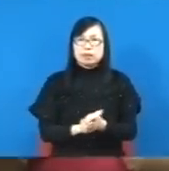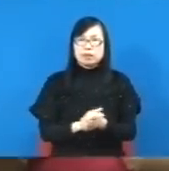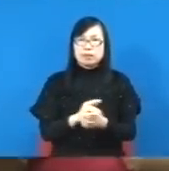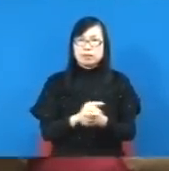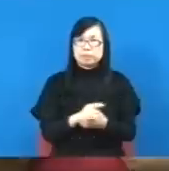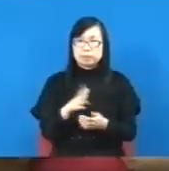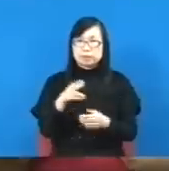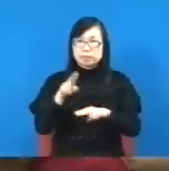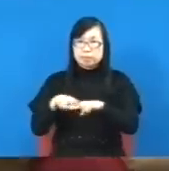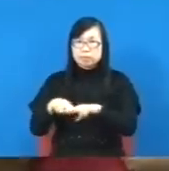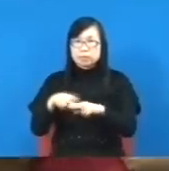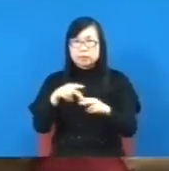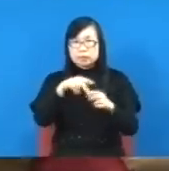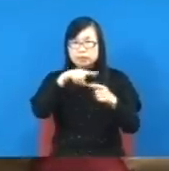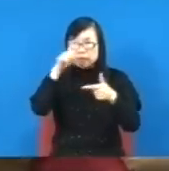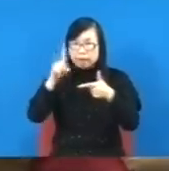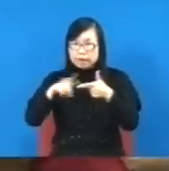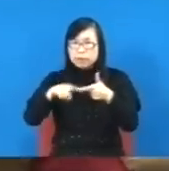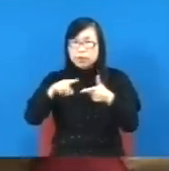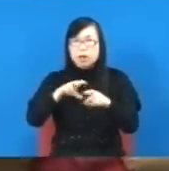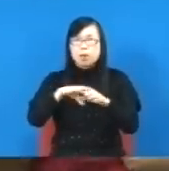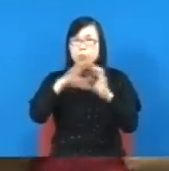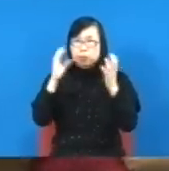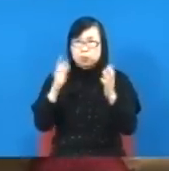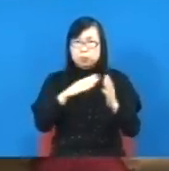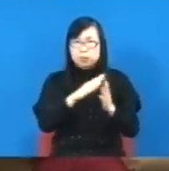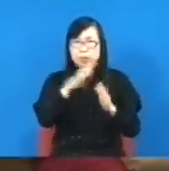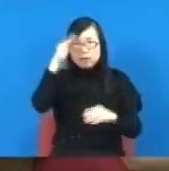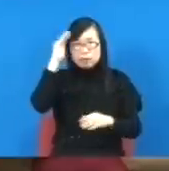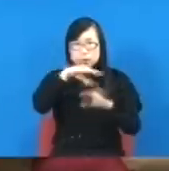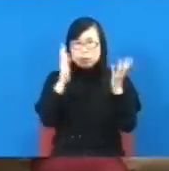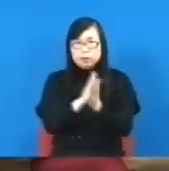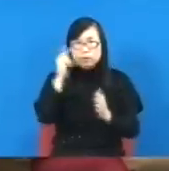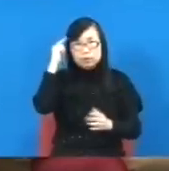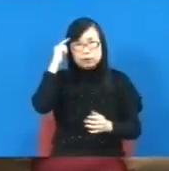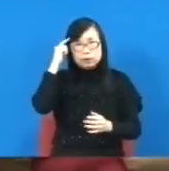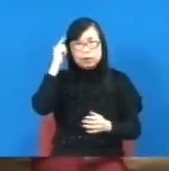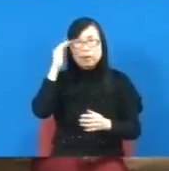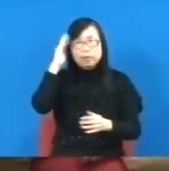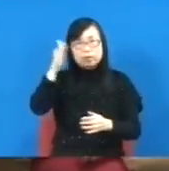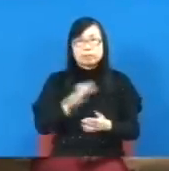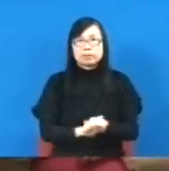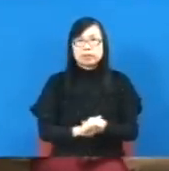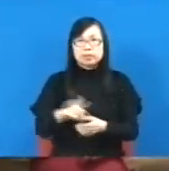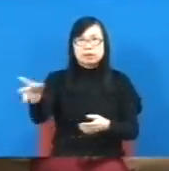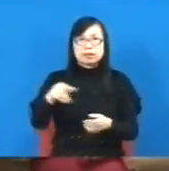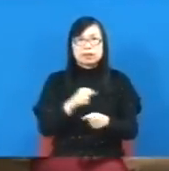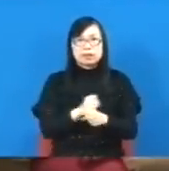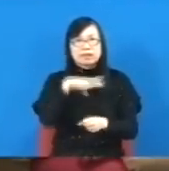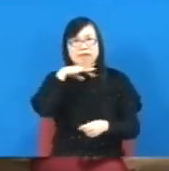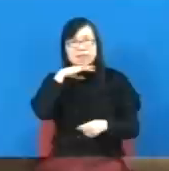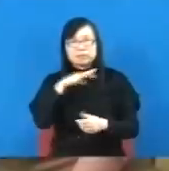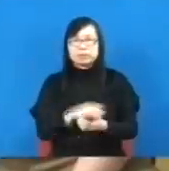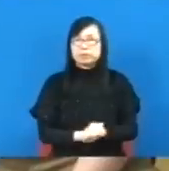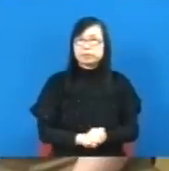係即係都叫其實 眾望所歸， 眾望所歸。其實佢入面嗰啲99%，我大家都知係做媒噶啦，一來咁，